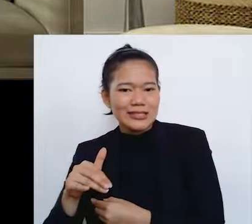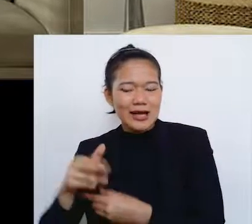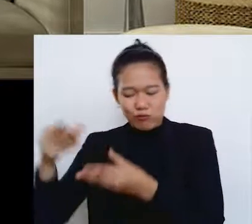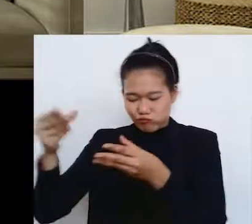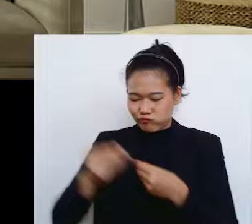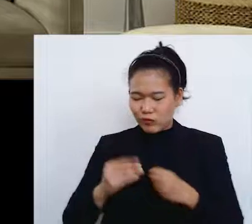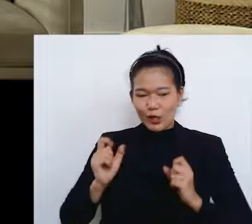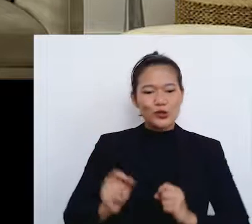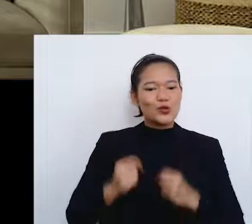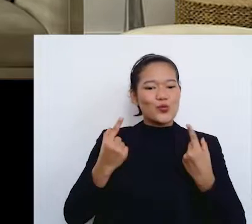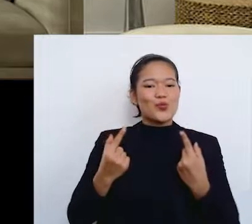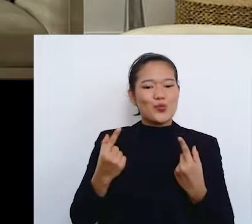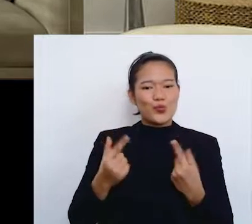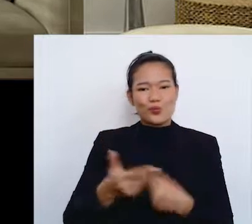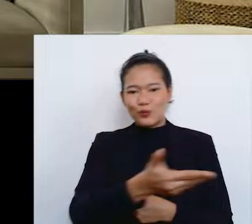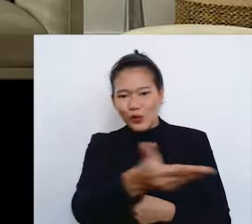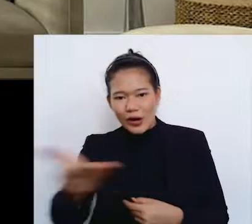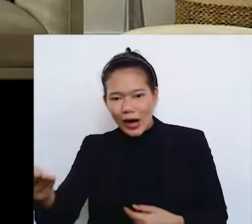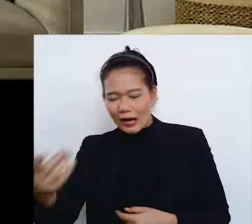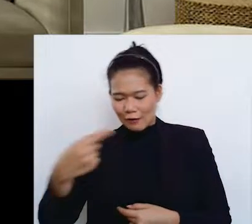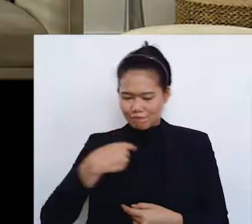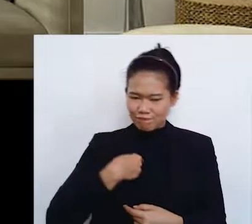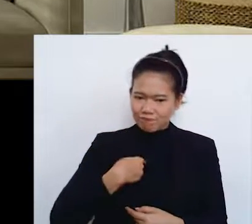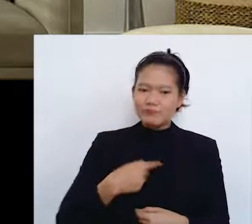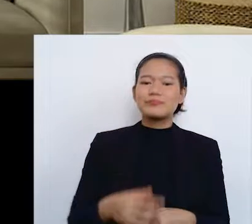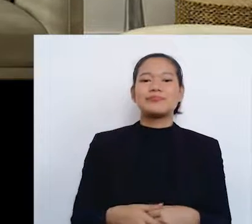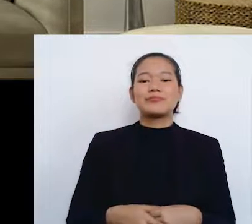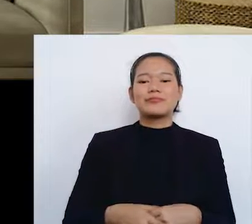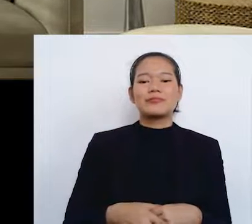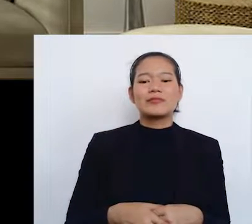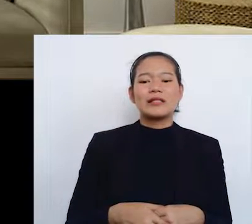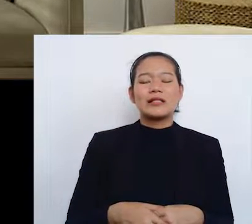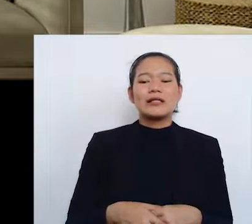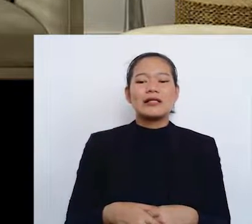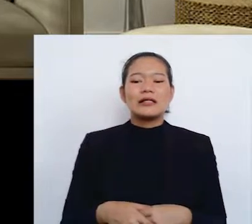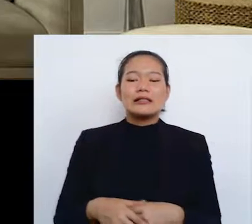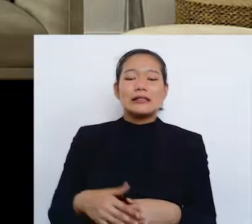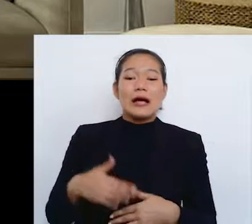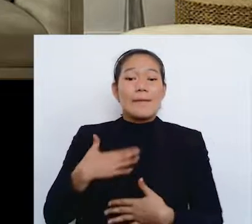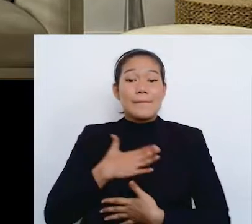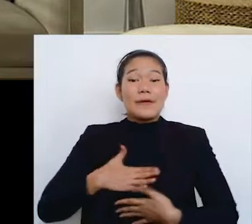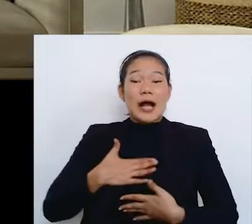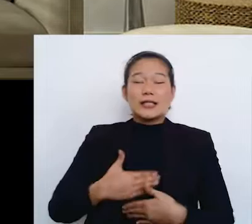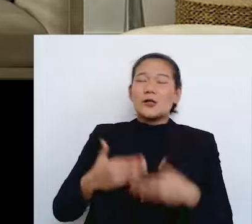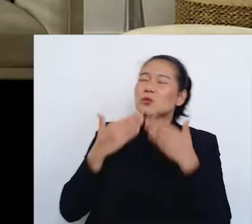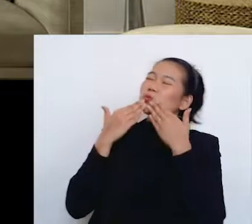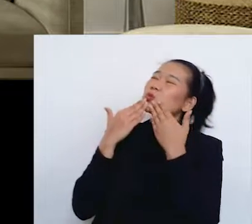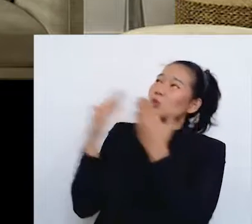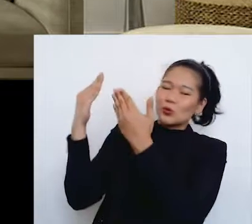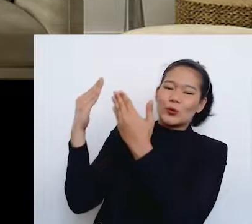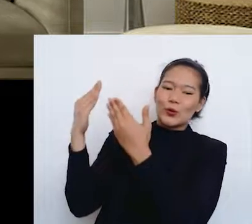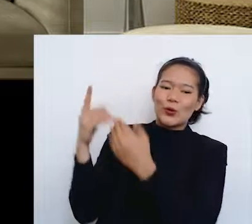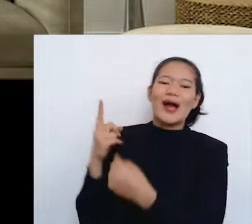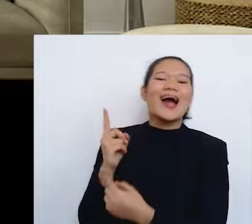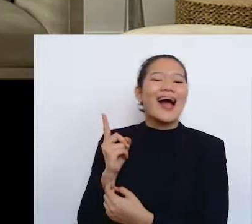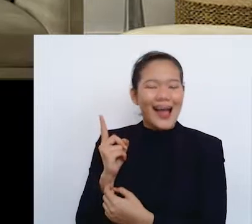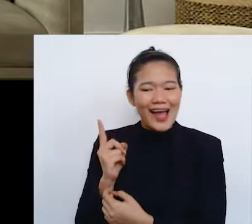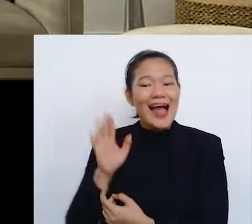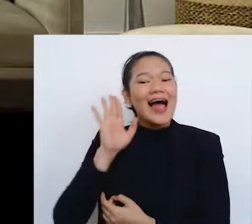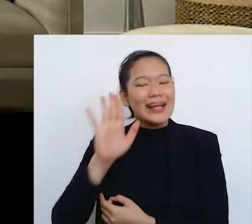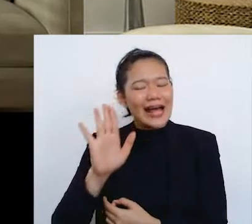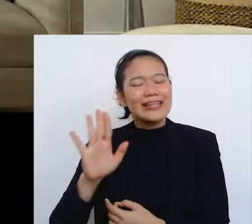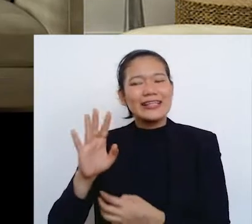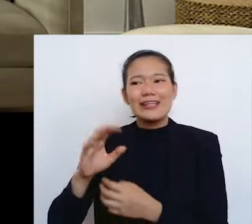dalam hidupmu, di dalam hidup saudara dan saya. Rasa syukur itulah yang